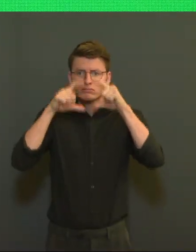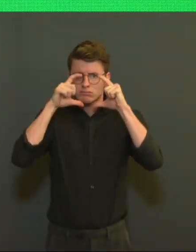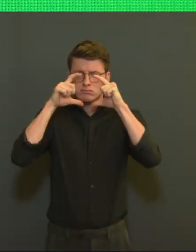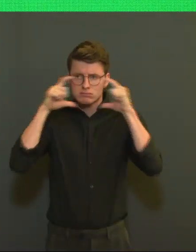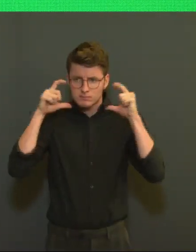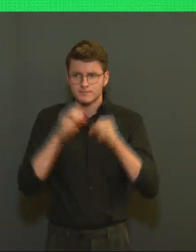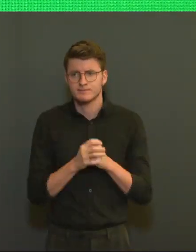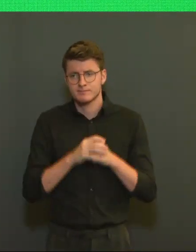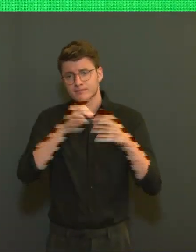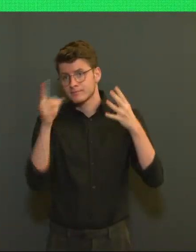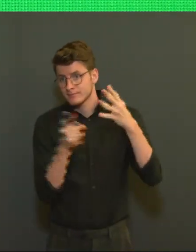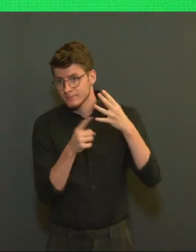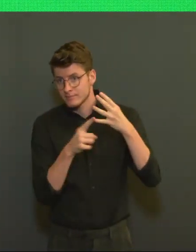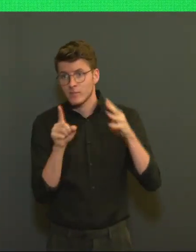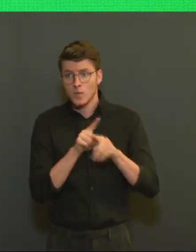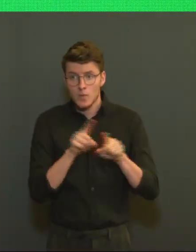kwetsbare personen.